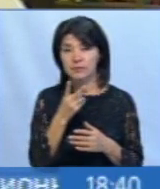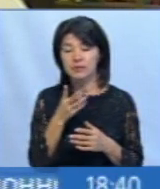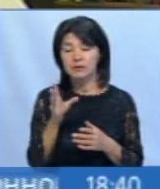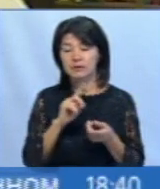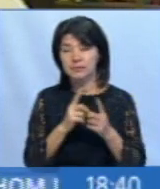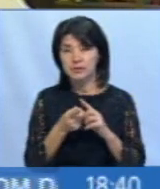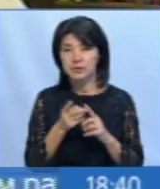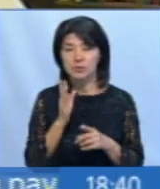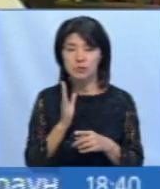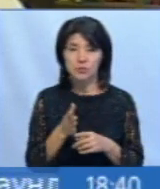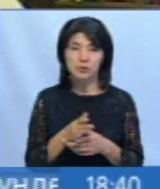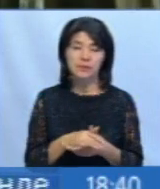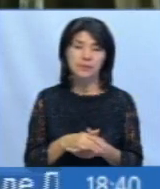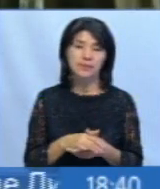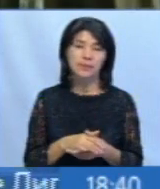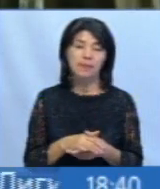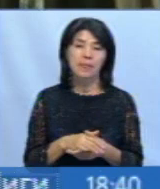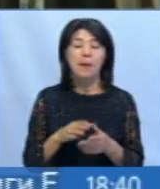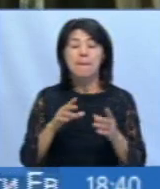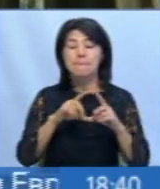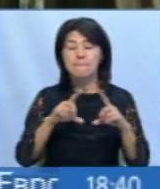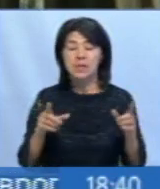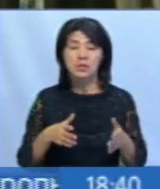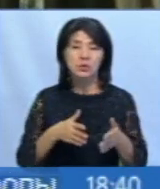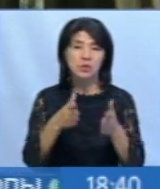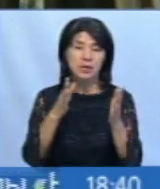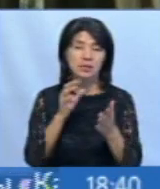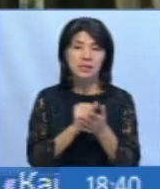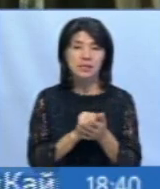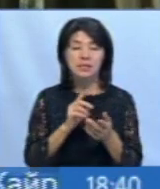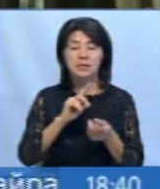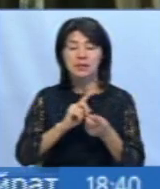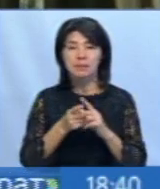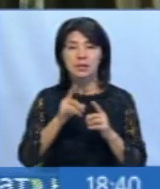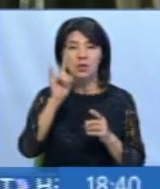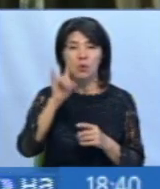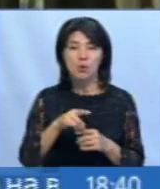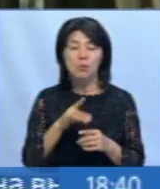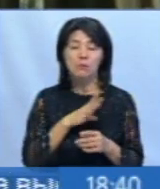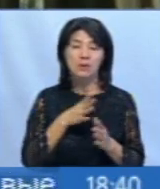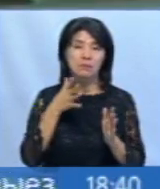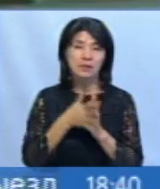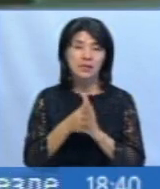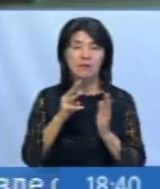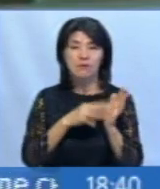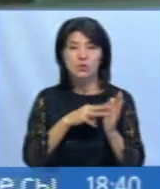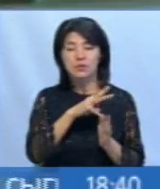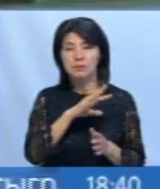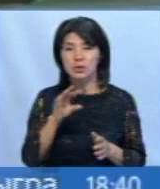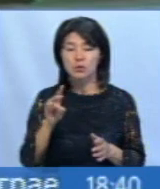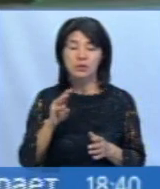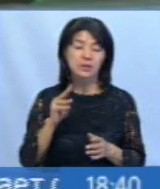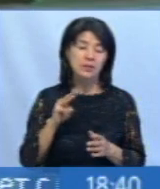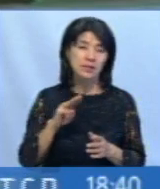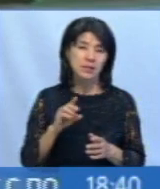изменится нашего здания. По дорожной карте занятости на замену окон затратили порядка 8 миллионов тенге, а на обновление книжной базы в этом